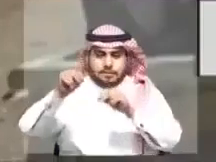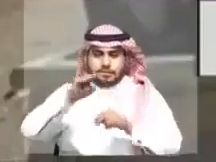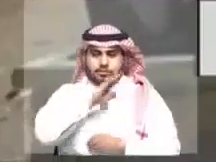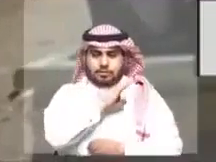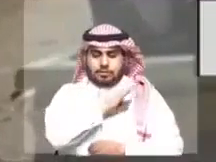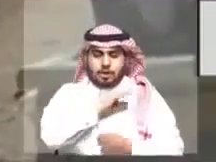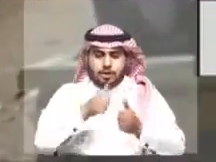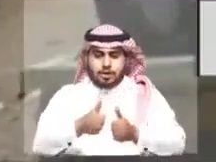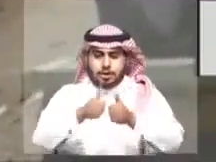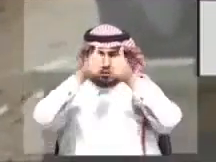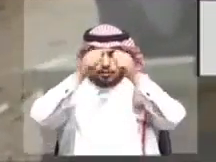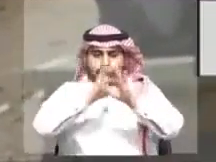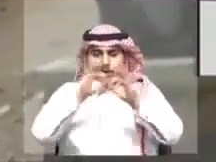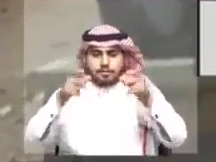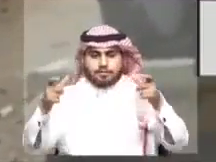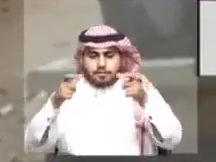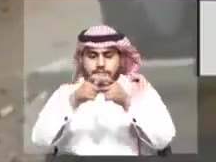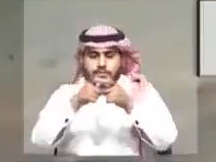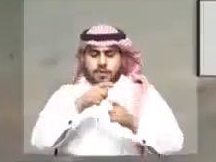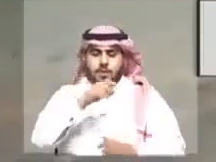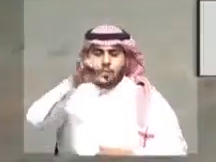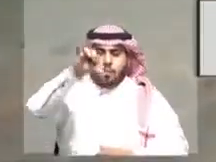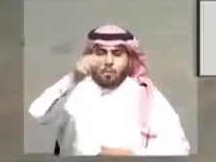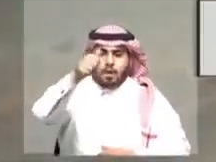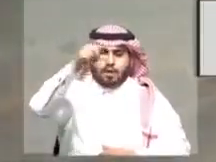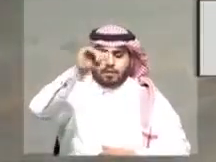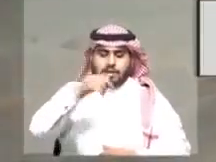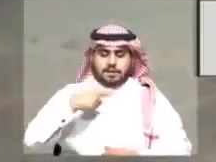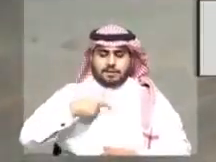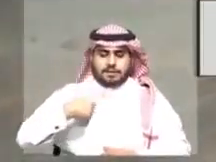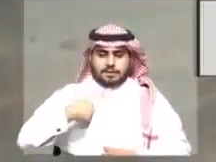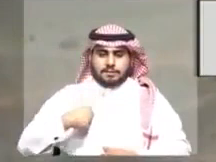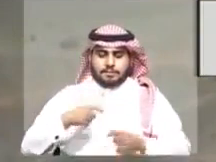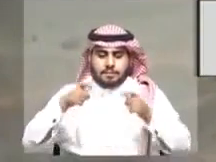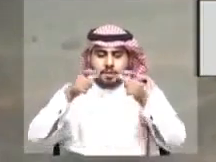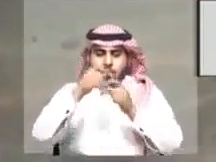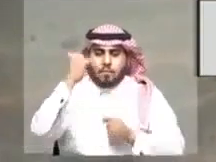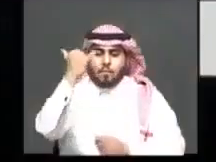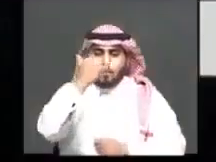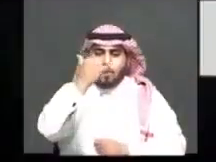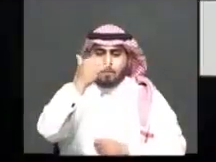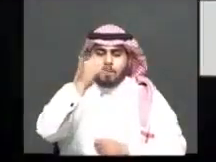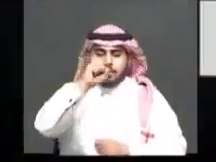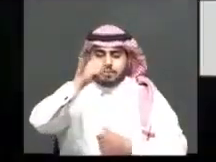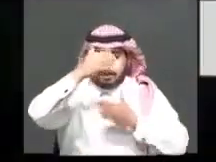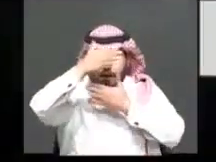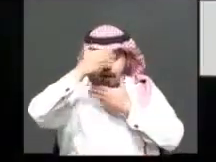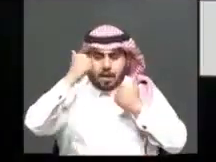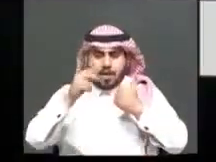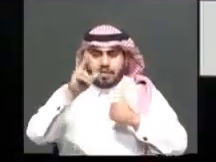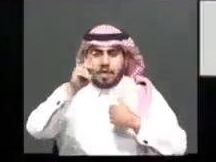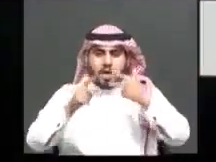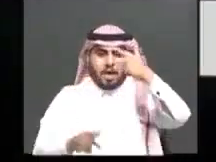قوات الجيش نجحت خلالها في السيطرة على وادي المسيني الذي يعد أهم معاقل تنظيم القاعدة غرب